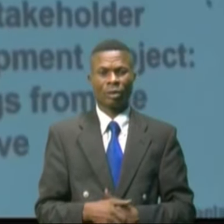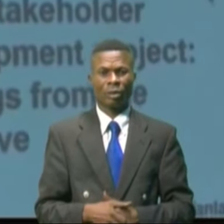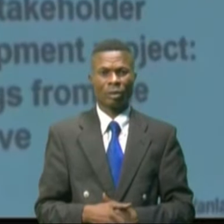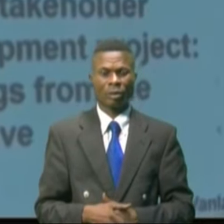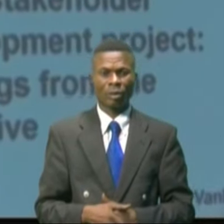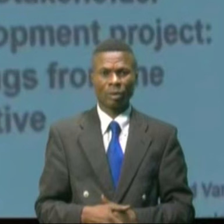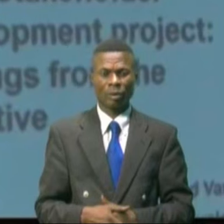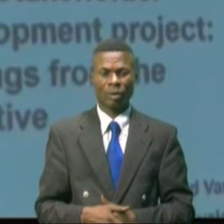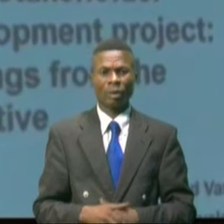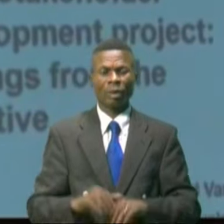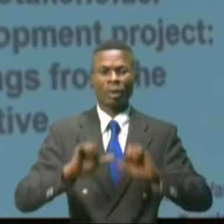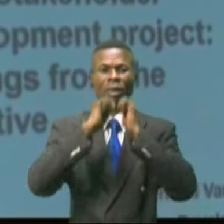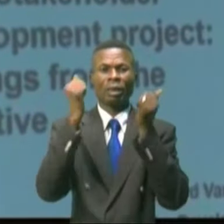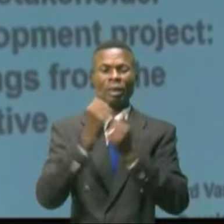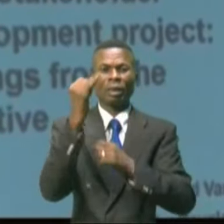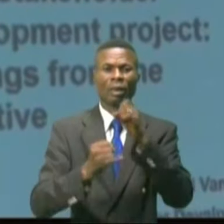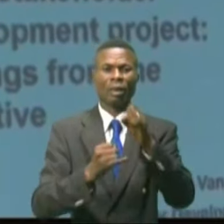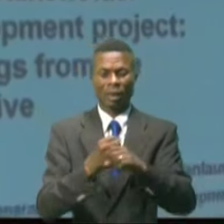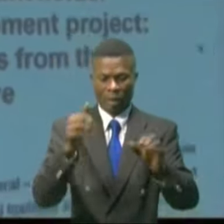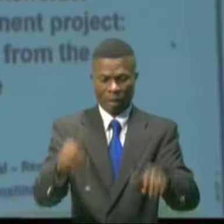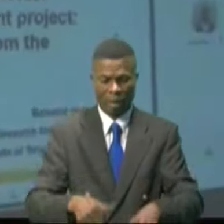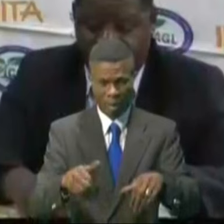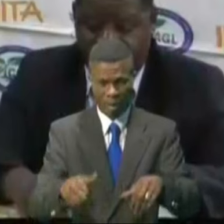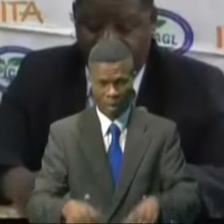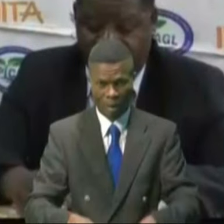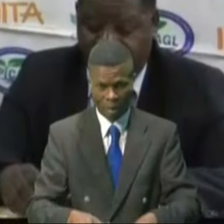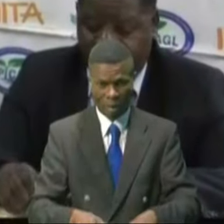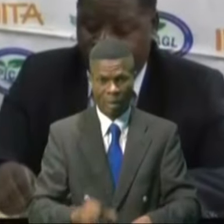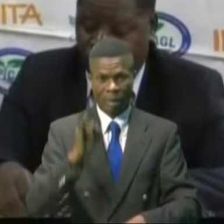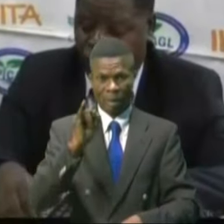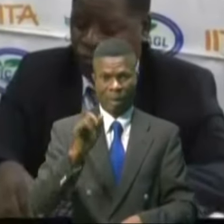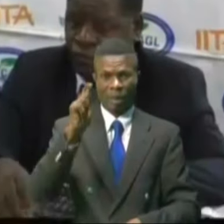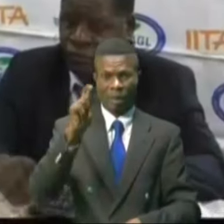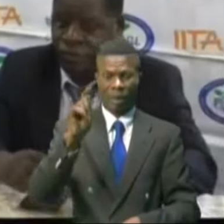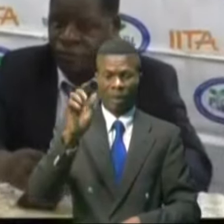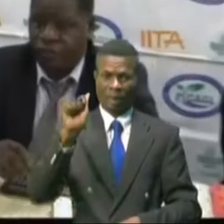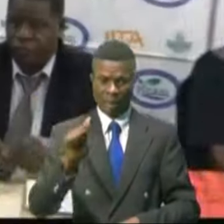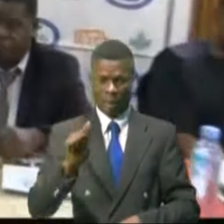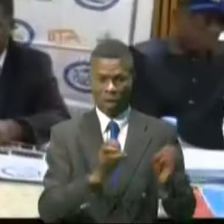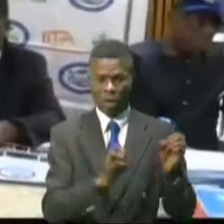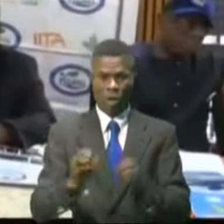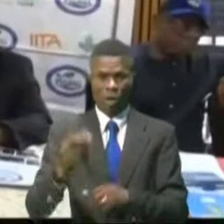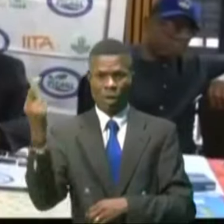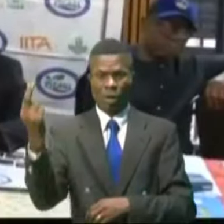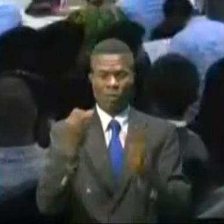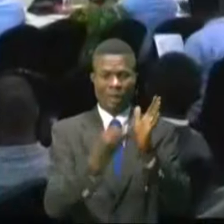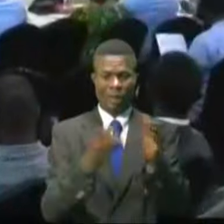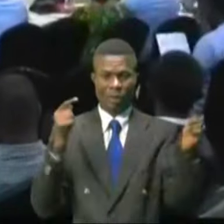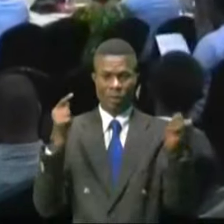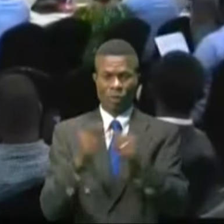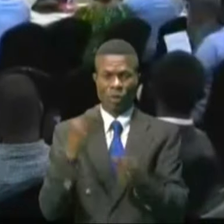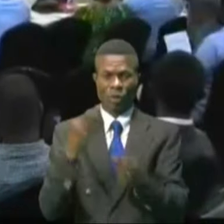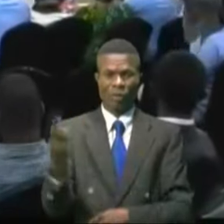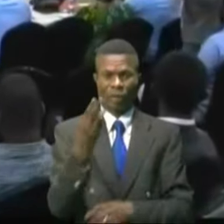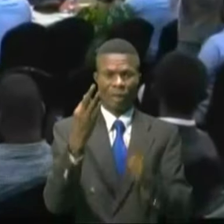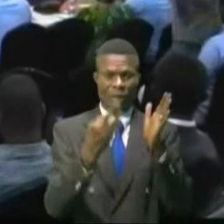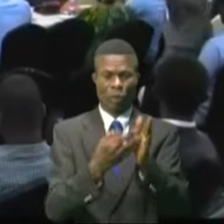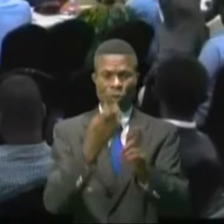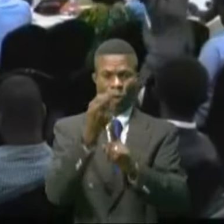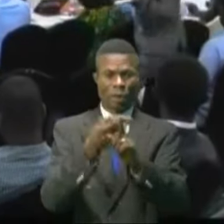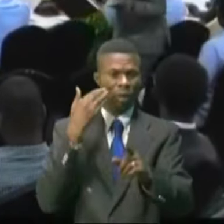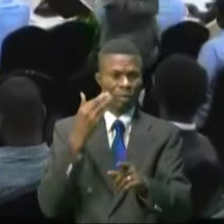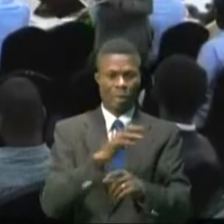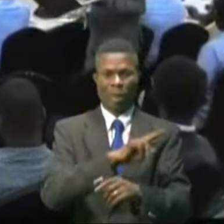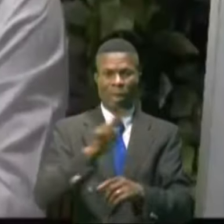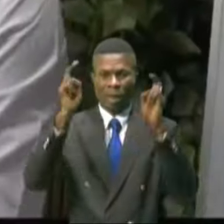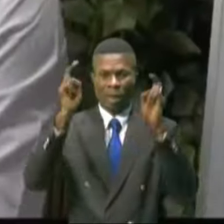L'Institut international de l'agriculture tropicale, ITA, organise du 27 au 28 mai dans la ville de Bukavu un symposium